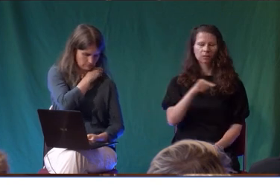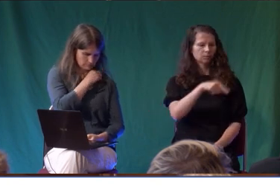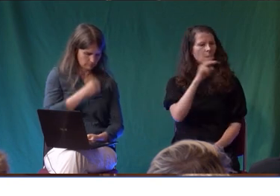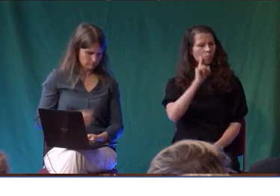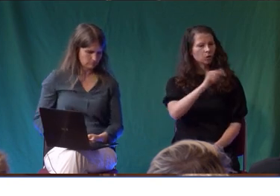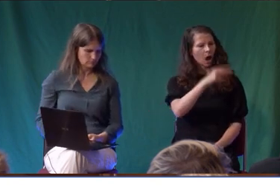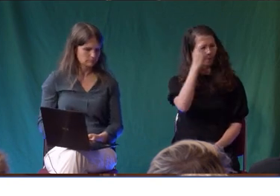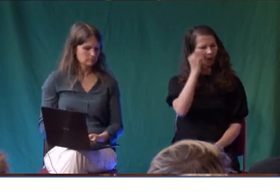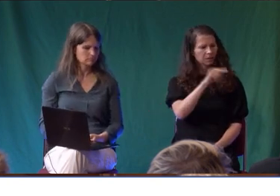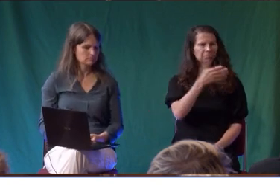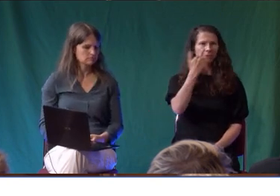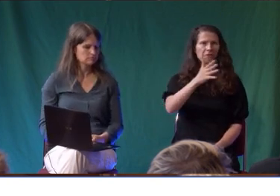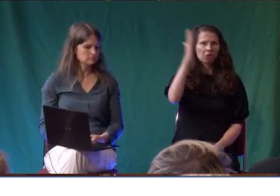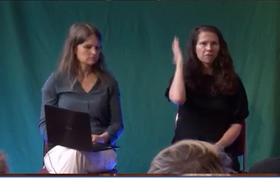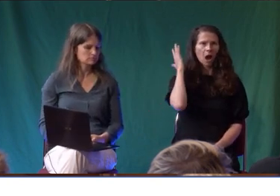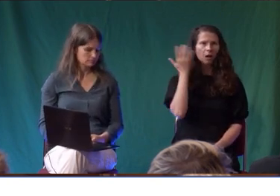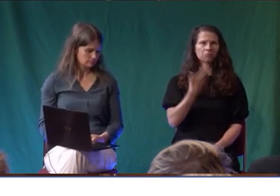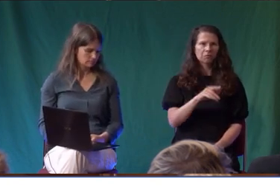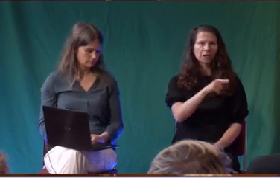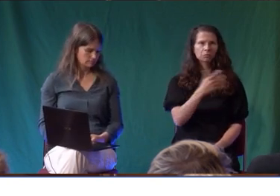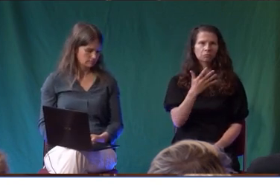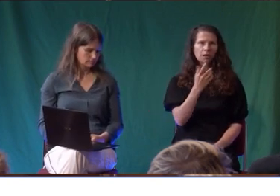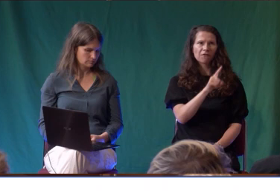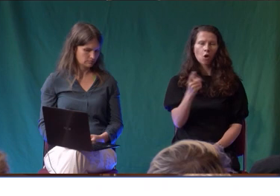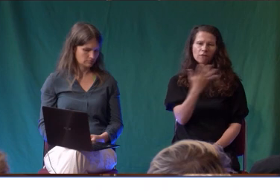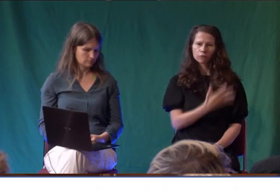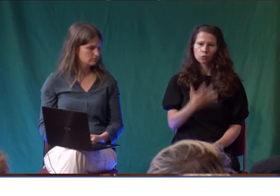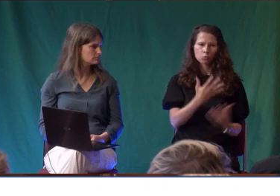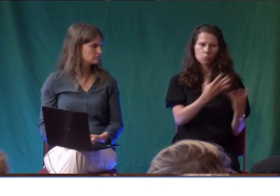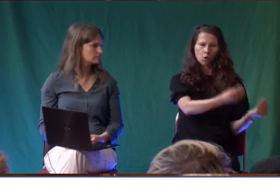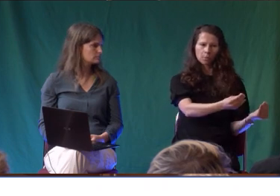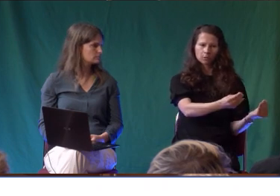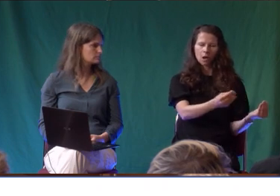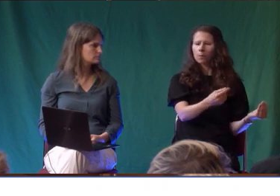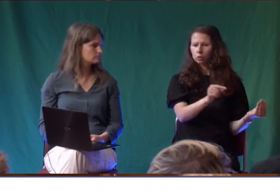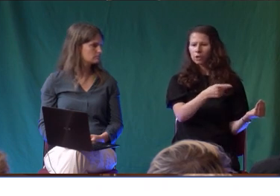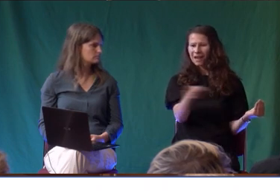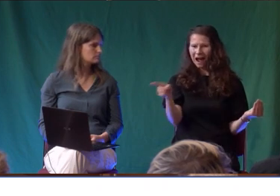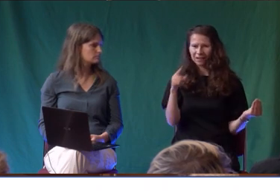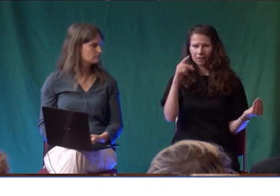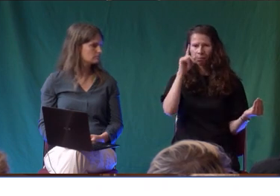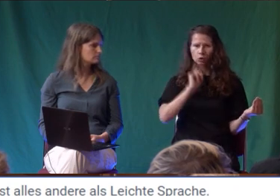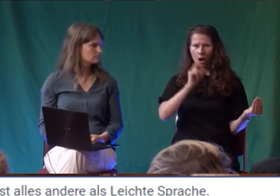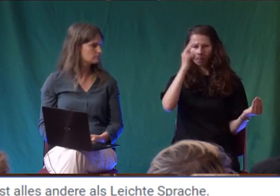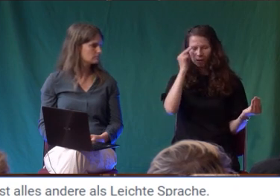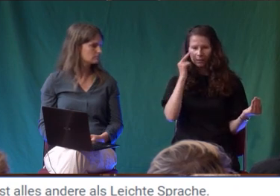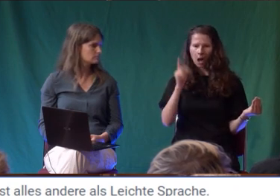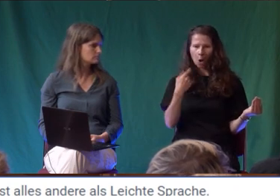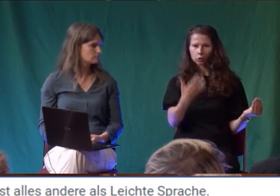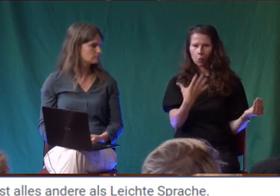Mutter vor fünf Jahren mal fünf Stunden in der Woche bewilligt das machen wir jetzt auch wieder er hat das wäre keine